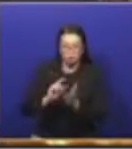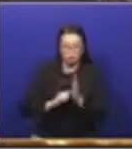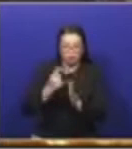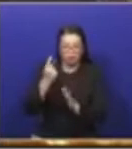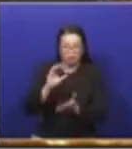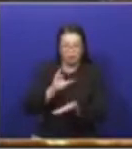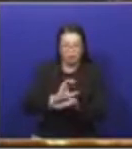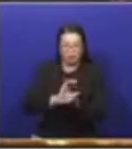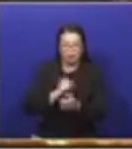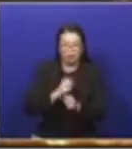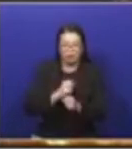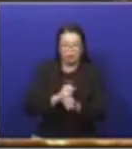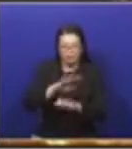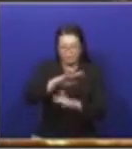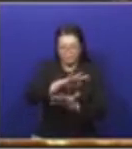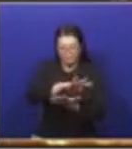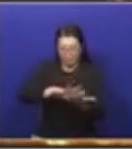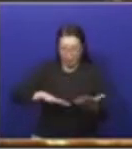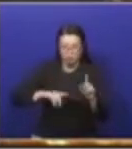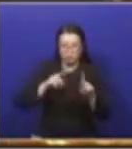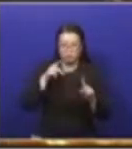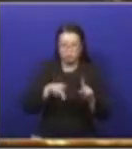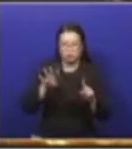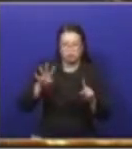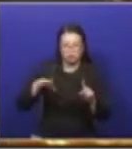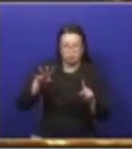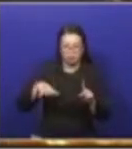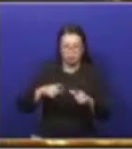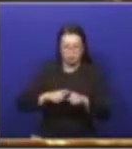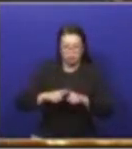ก็ผมจะไล่เรียงให้เห็นภาพชัดๆนะครับพบก่อนแรกพบจัดทำแผนที่1ต่อ 4,000บาทเพื่อเพิ่มพื้นที่ป่าอนุรักษ์